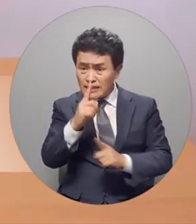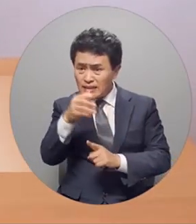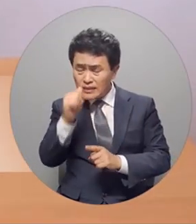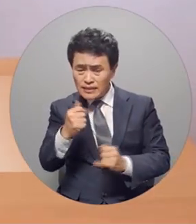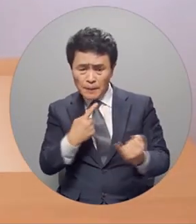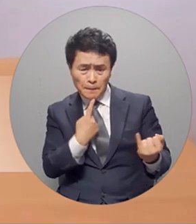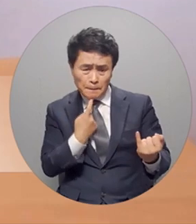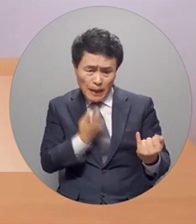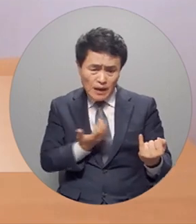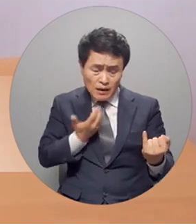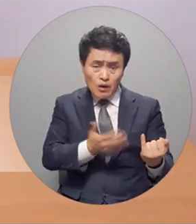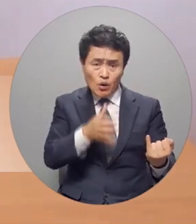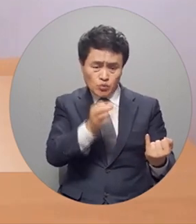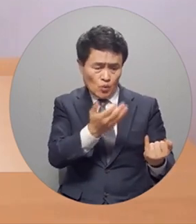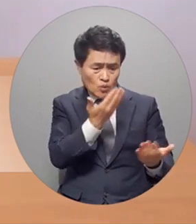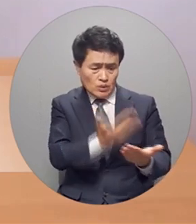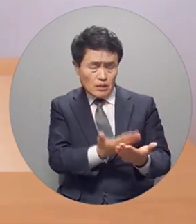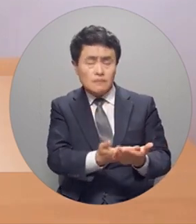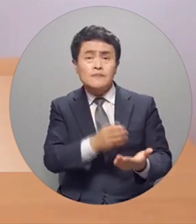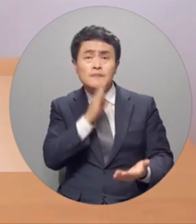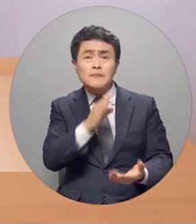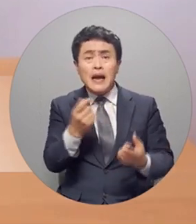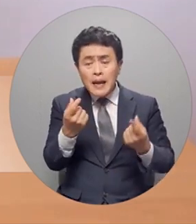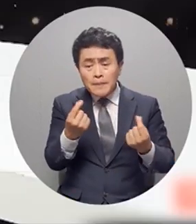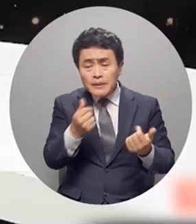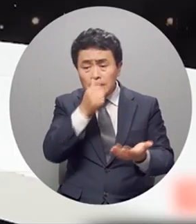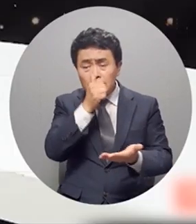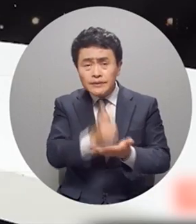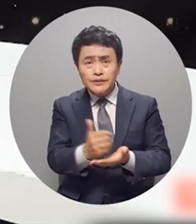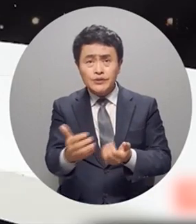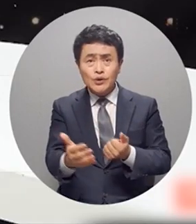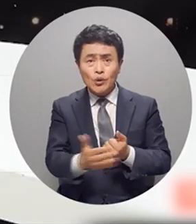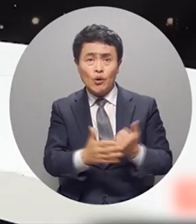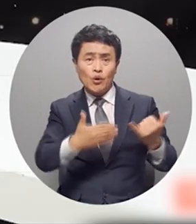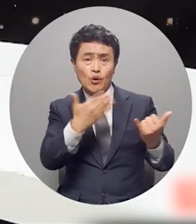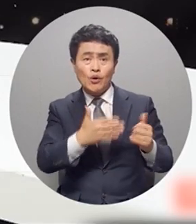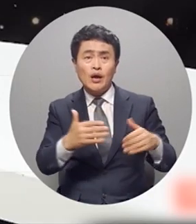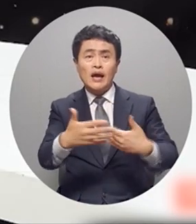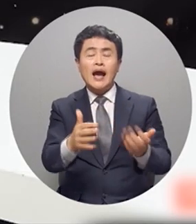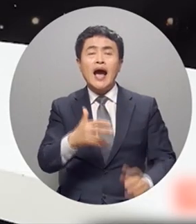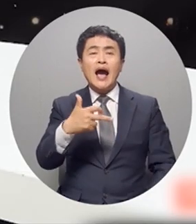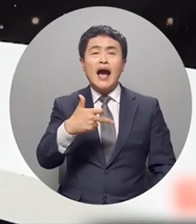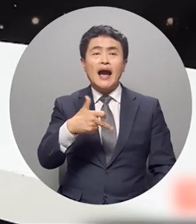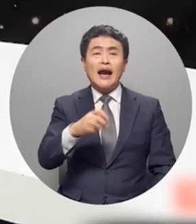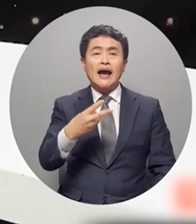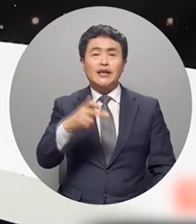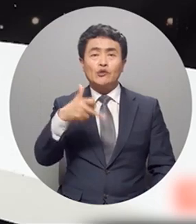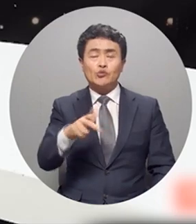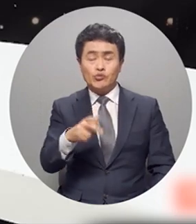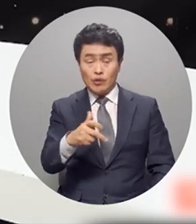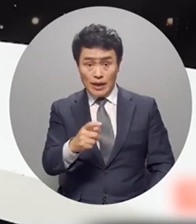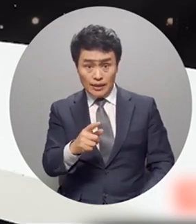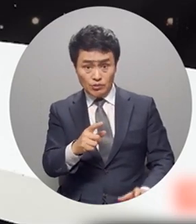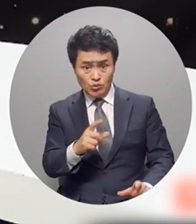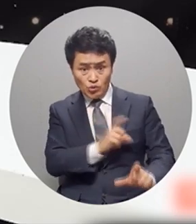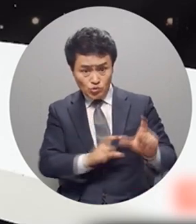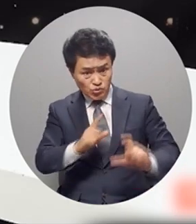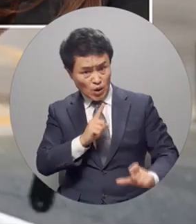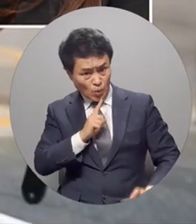돈을 요구한 것은 사실이라며 비슷한 혐의를 받고 있는 유튜버 카라큘라에 대한 추가 고소도 검토